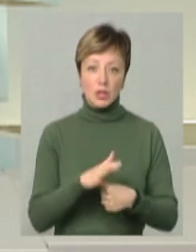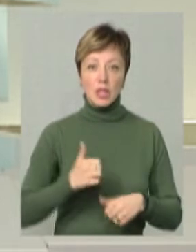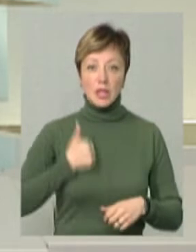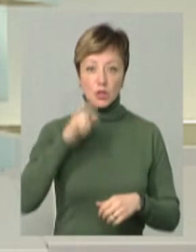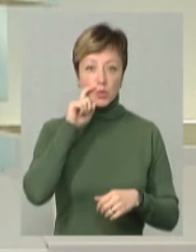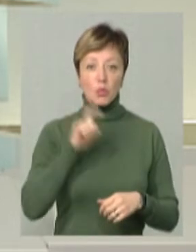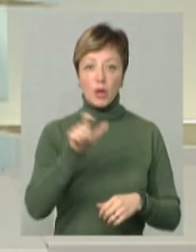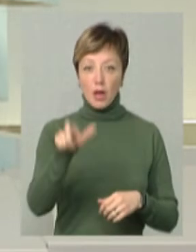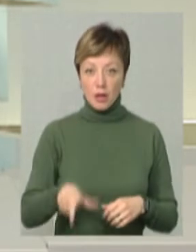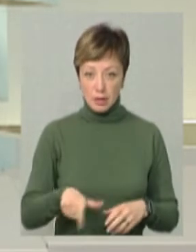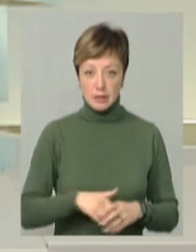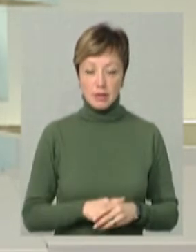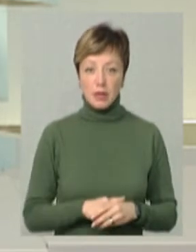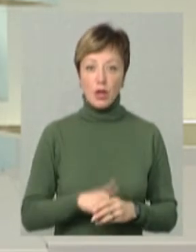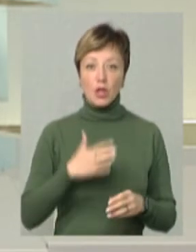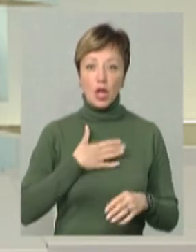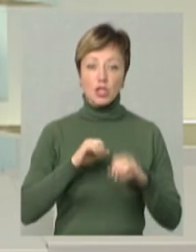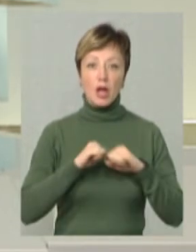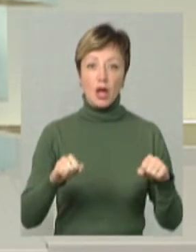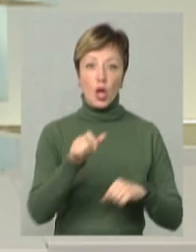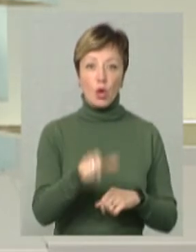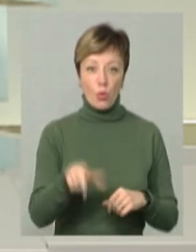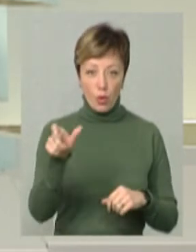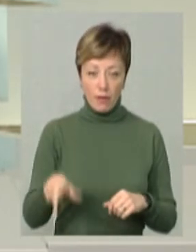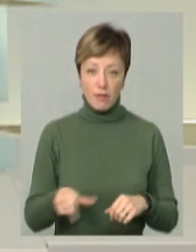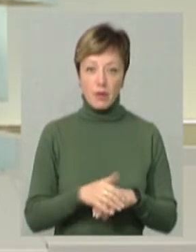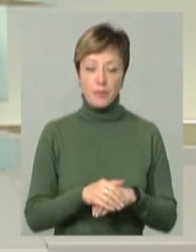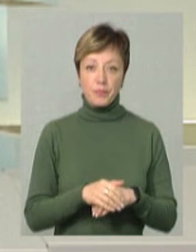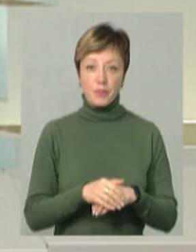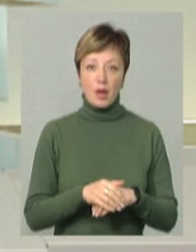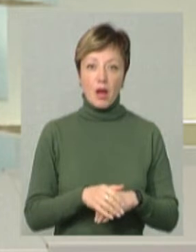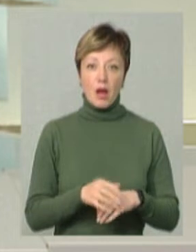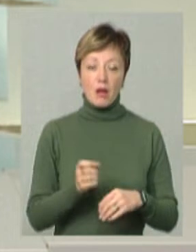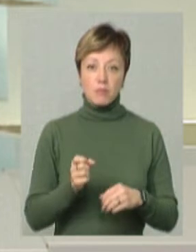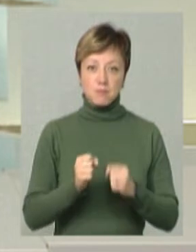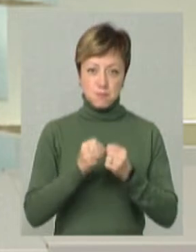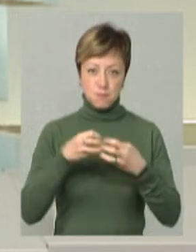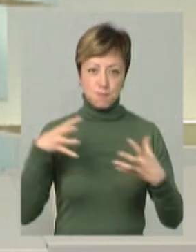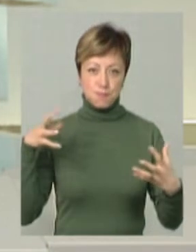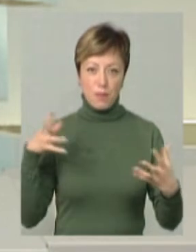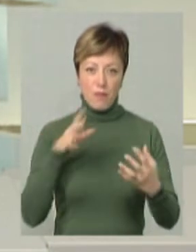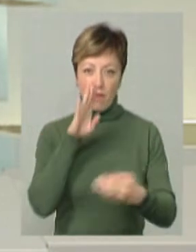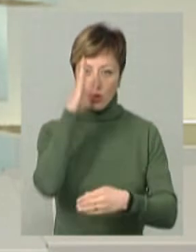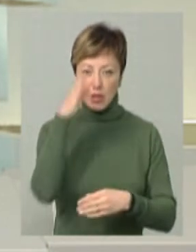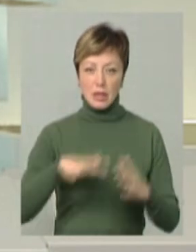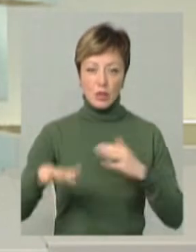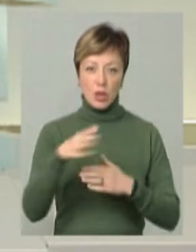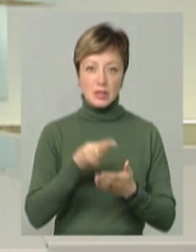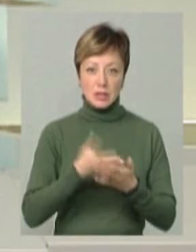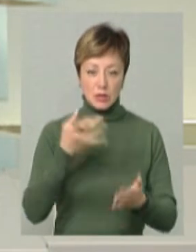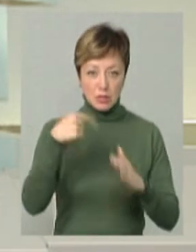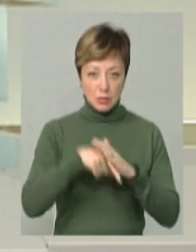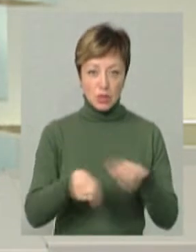гідність українця, наших героїв, розпалюють ворожнечу щодо територіальної цінності України. За